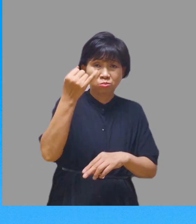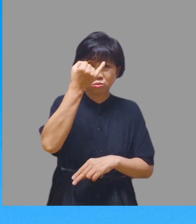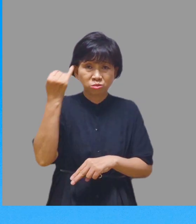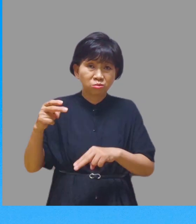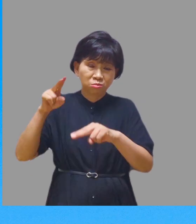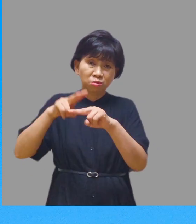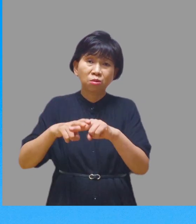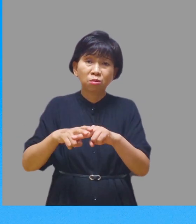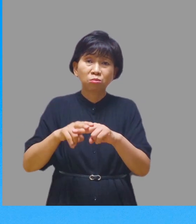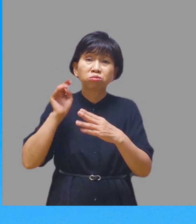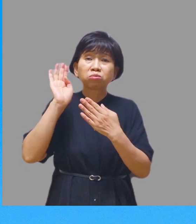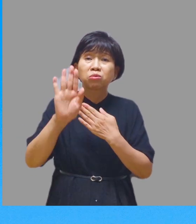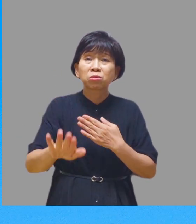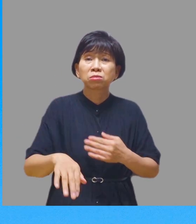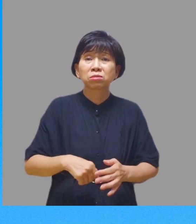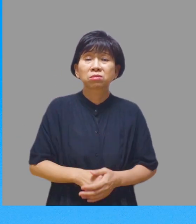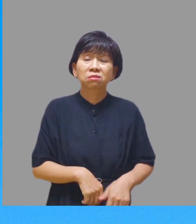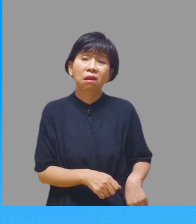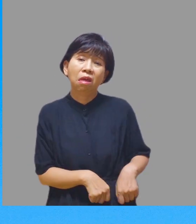합니다.